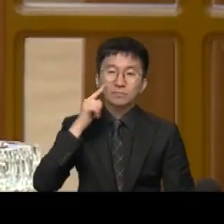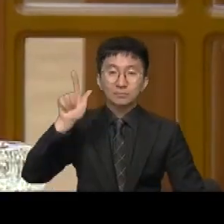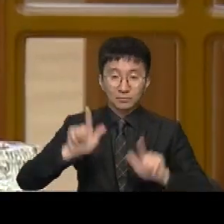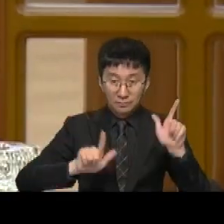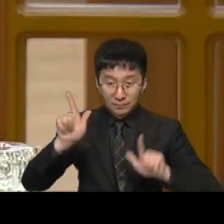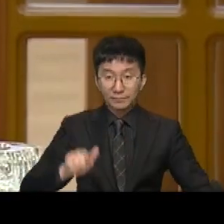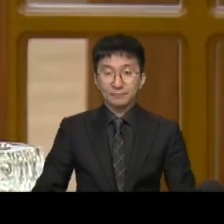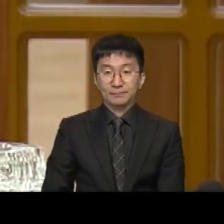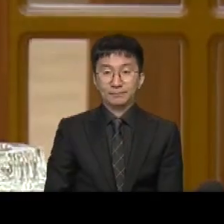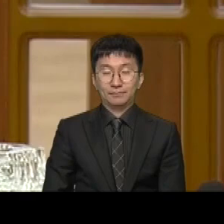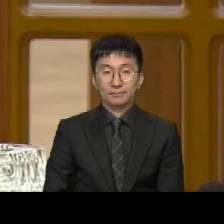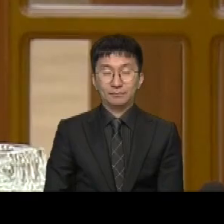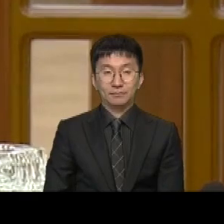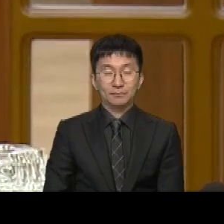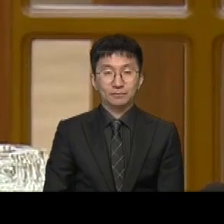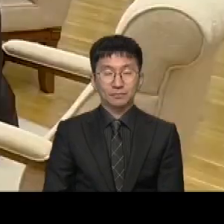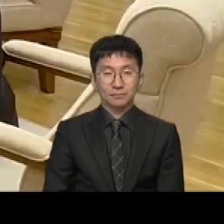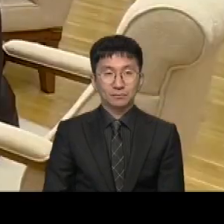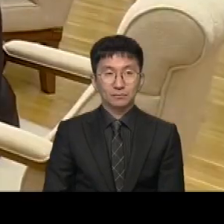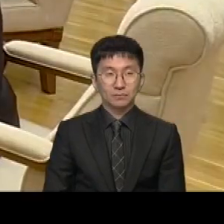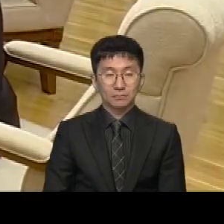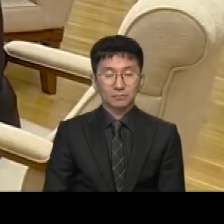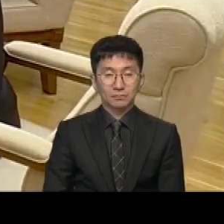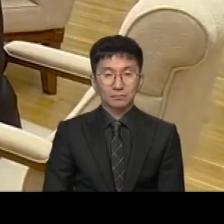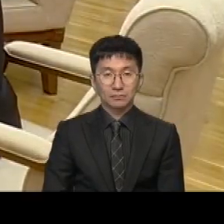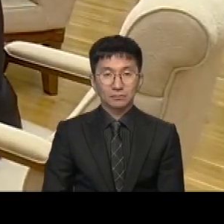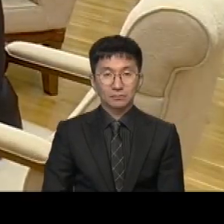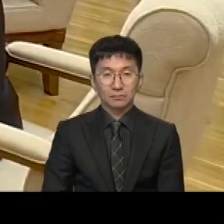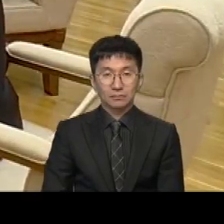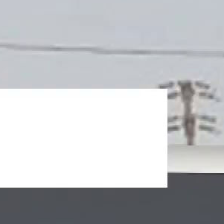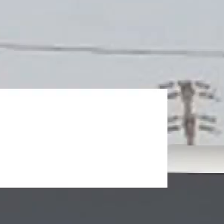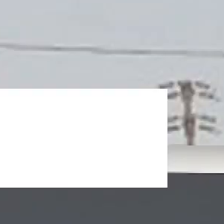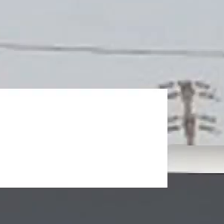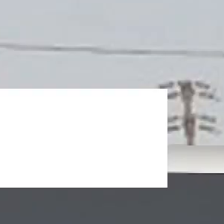풀이됩니다. SBS 윤나라입니다.